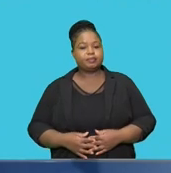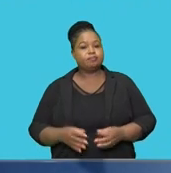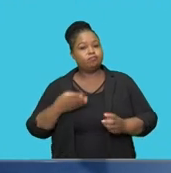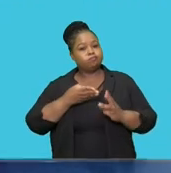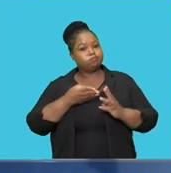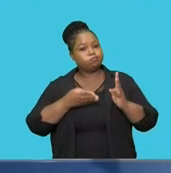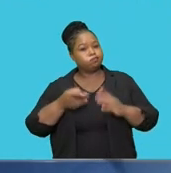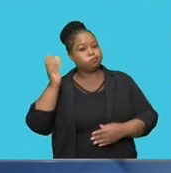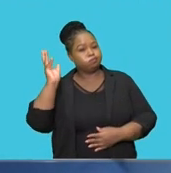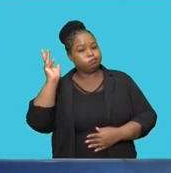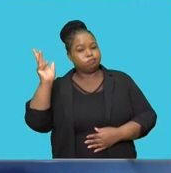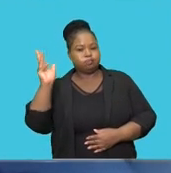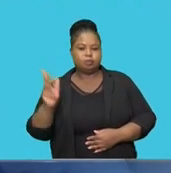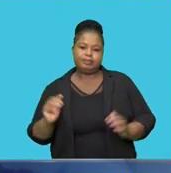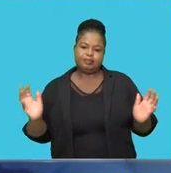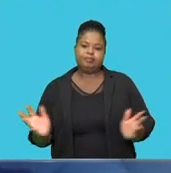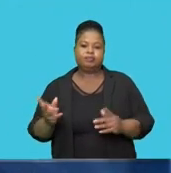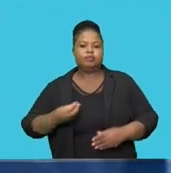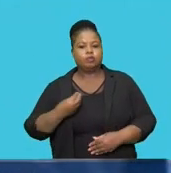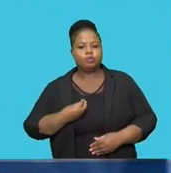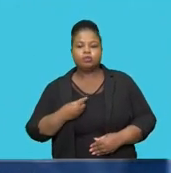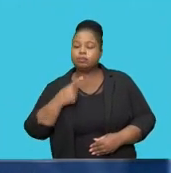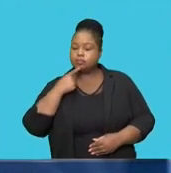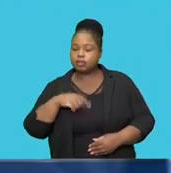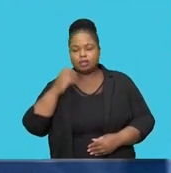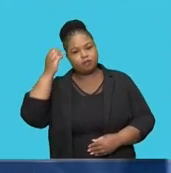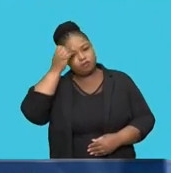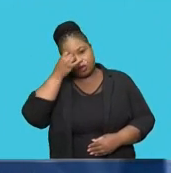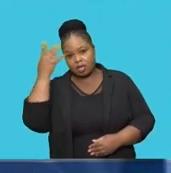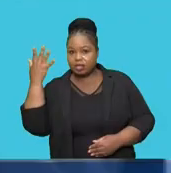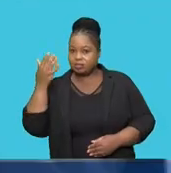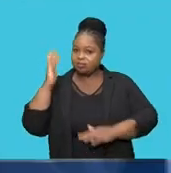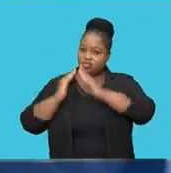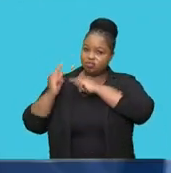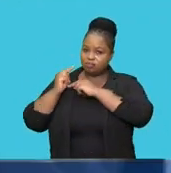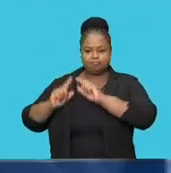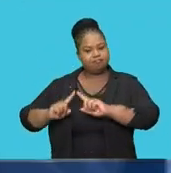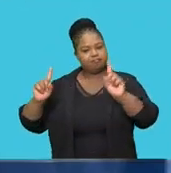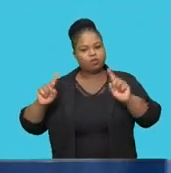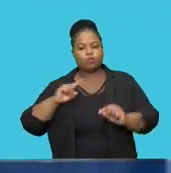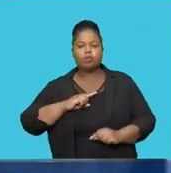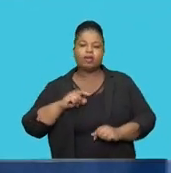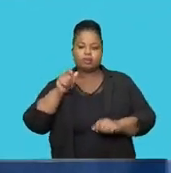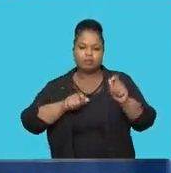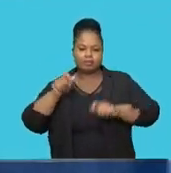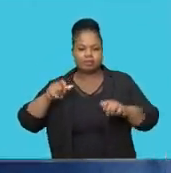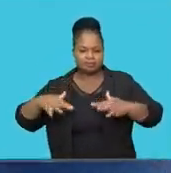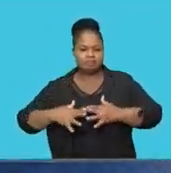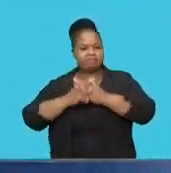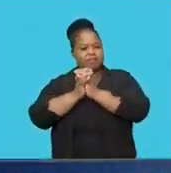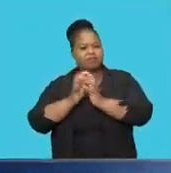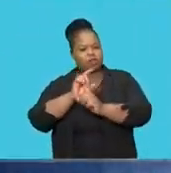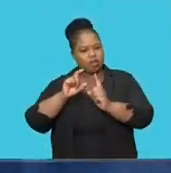inkundla bezilokhu siqhuquzele njalo abantu abasha ukuba bengakhohlwa imvelaphi yabo kwazisa umuntu umuntu ngesintu